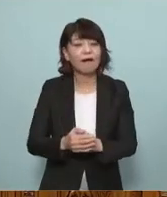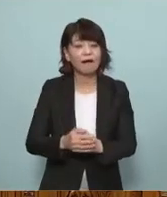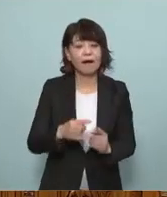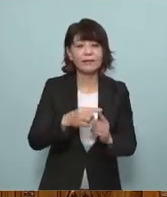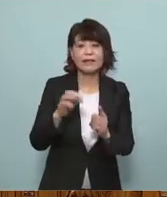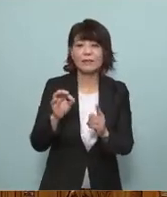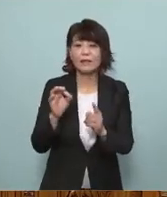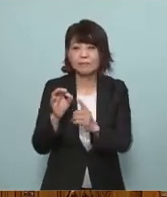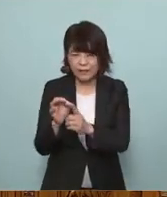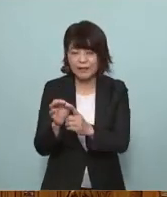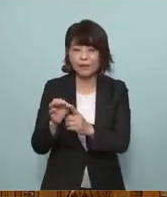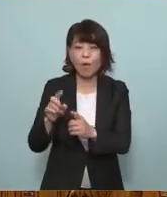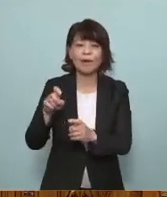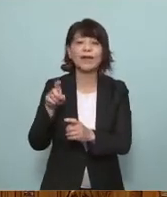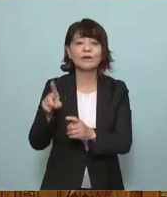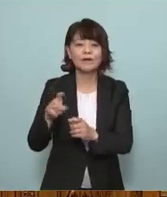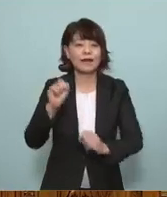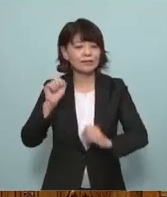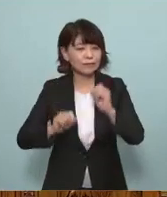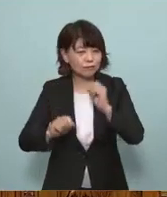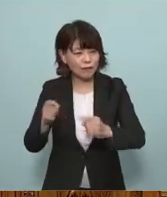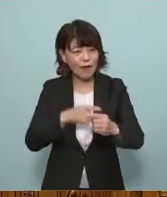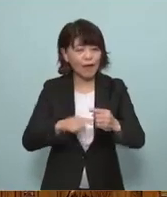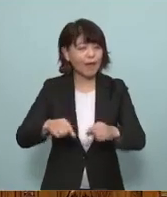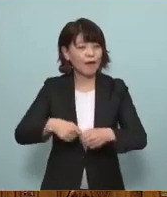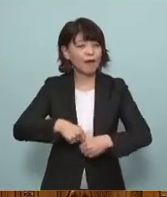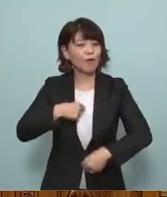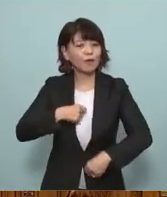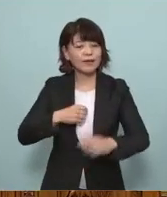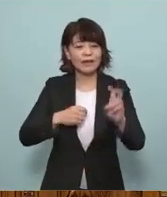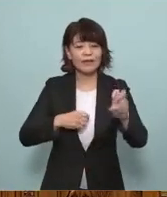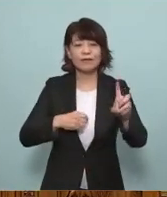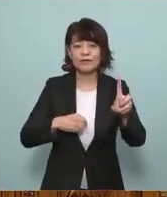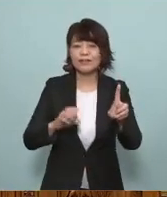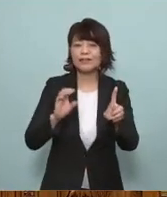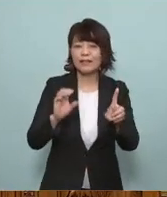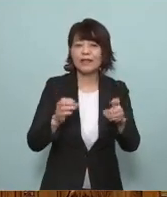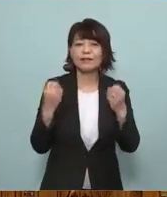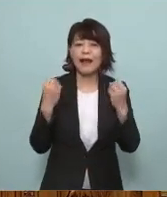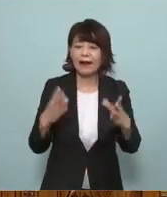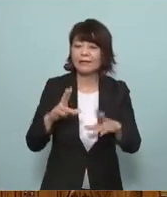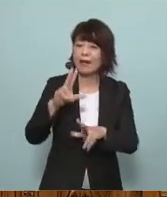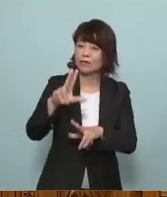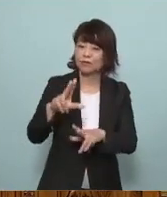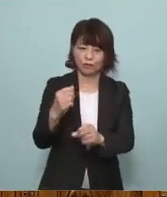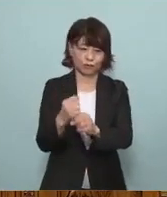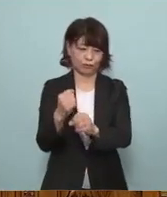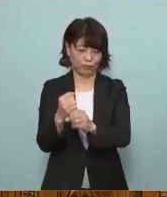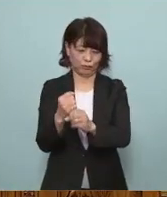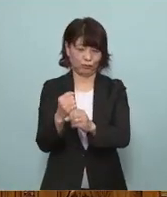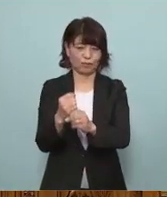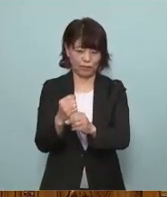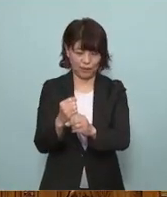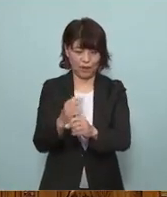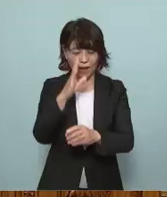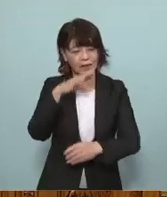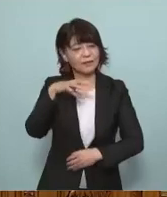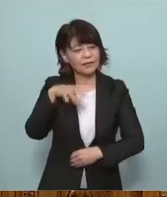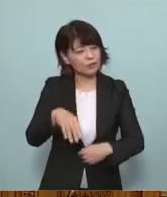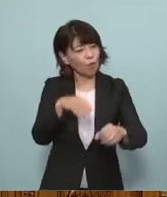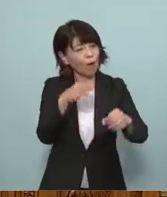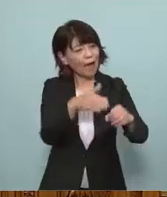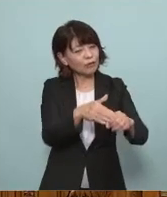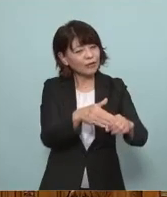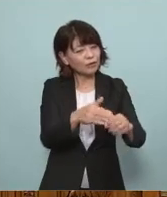TPP11 は、自由で公正な21世紀型の新たなルールを確立するものであり、市場アクセスの面